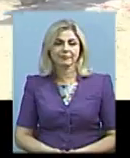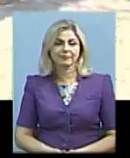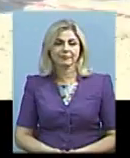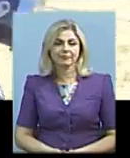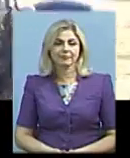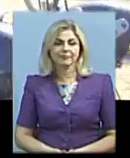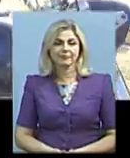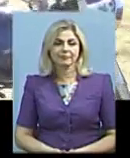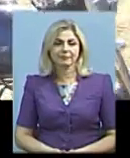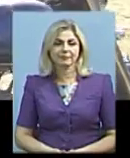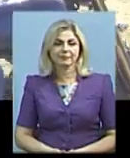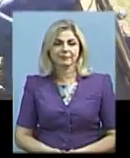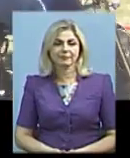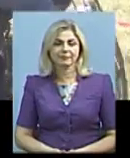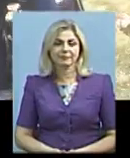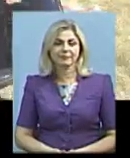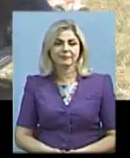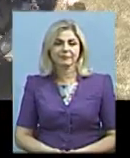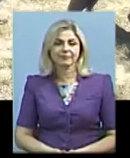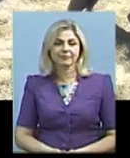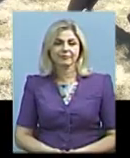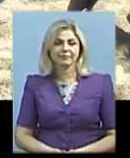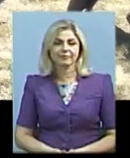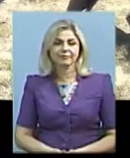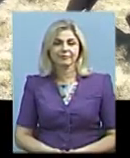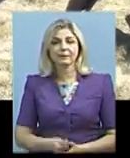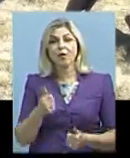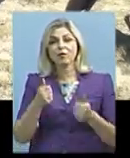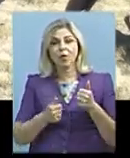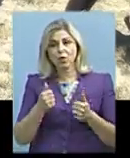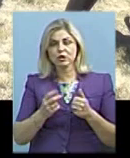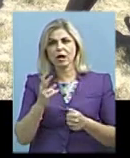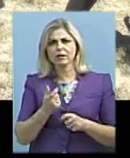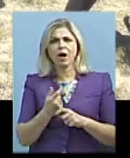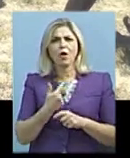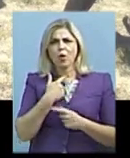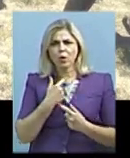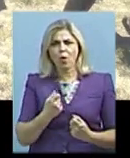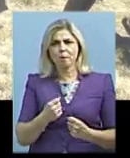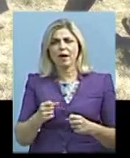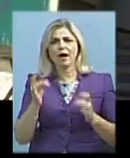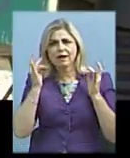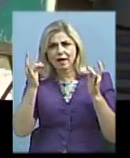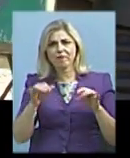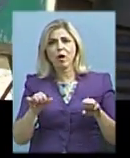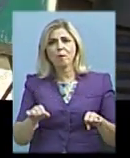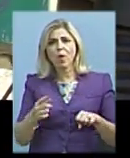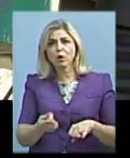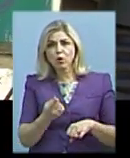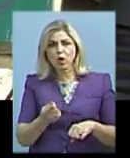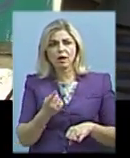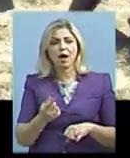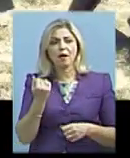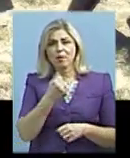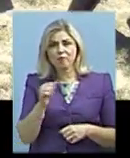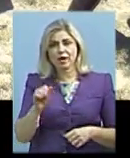собственно, вот он там шарик, останется. У конкурсі на найголосніше ревіння мотору переміг 36-річний миколаївець